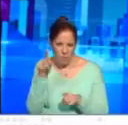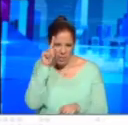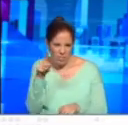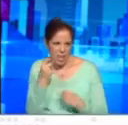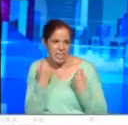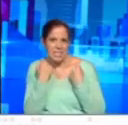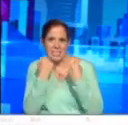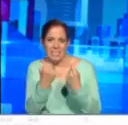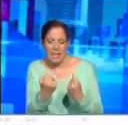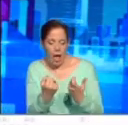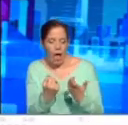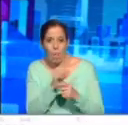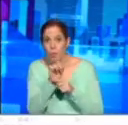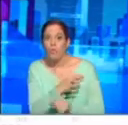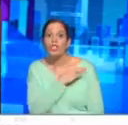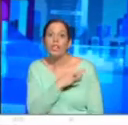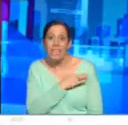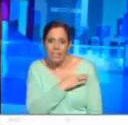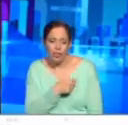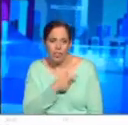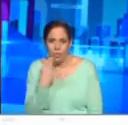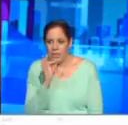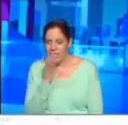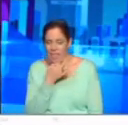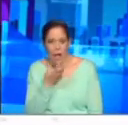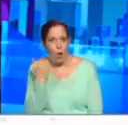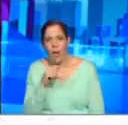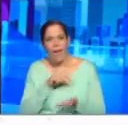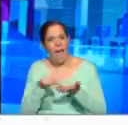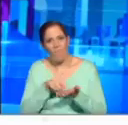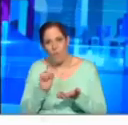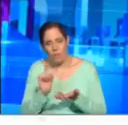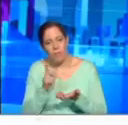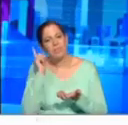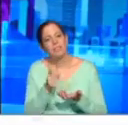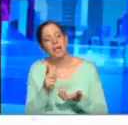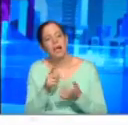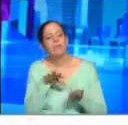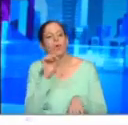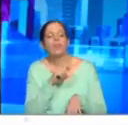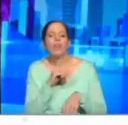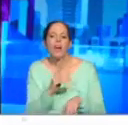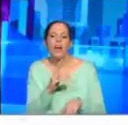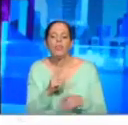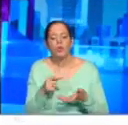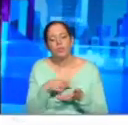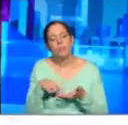הנסיעה... לא, עוד בתקופתי, כשאני הייתי יותר צעירה, לא היה אייפונים. כן. והייתי צריכה למצוא איך להשיג את עצמך, הייתי עוד עם הדיסקמן.